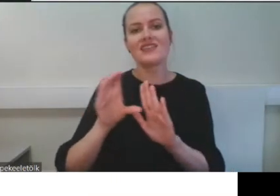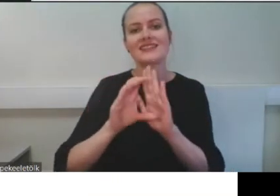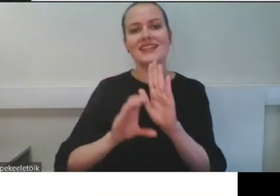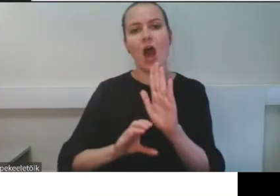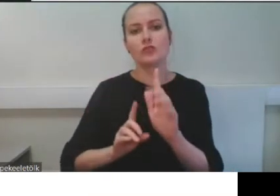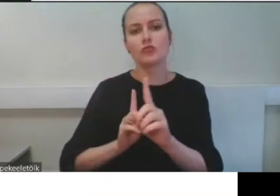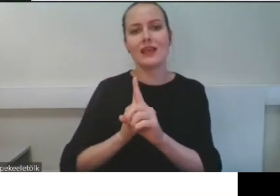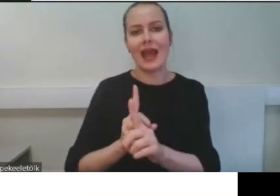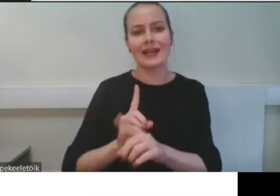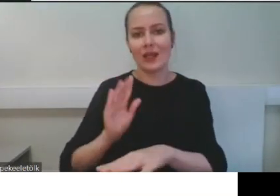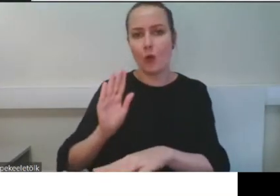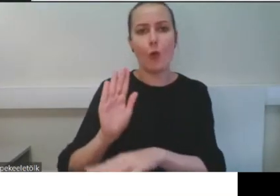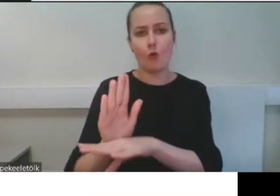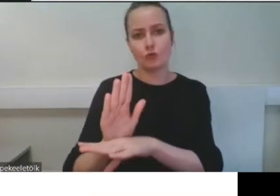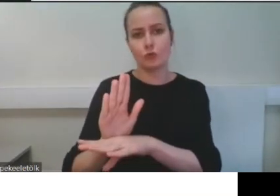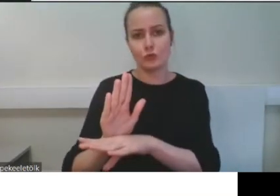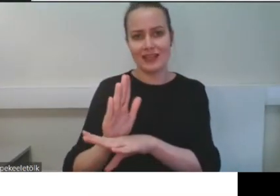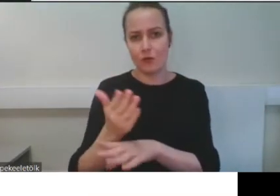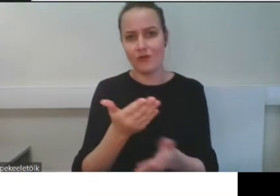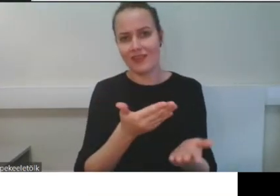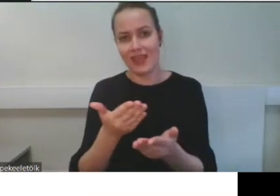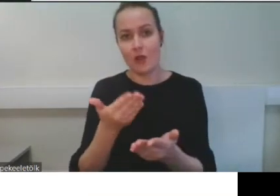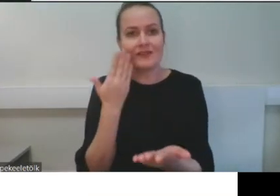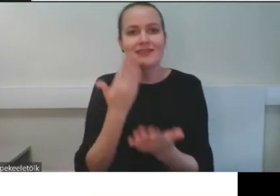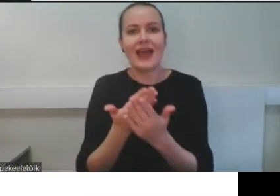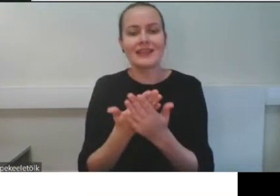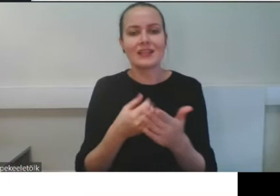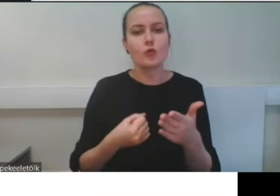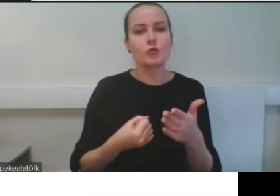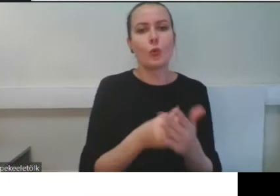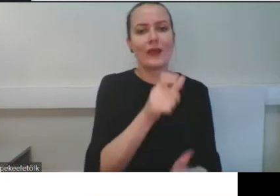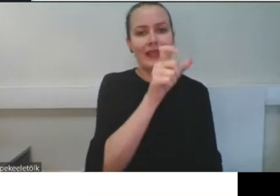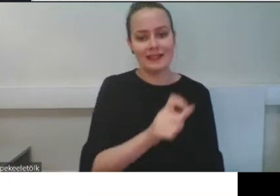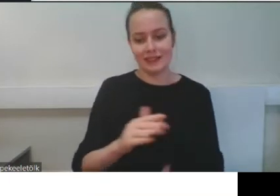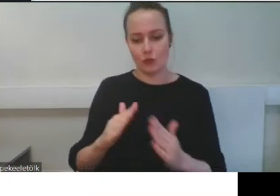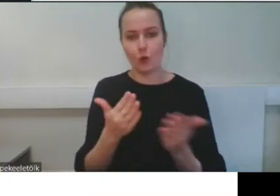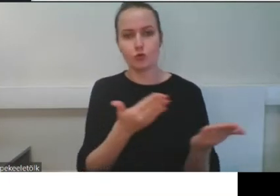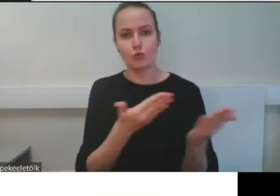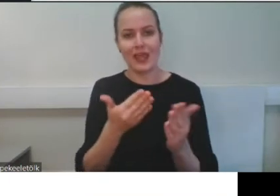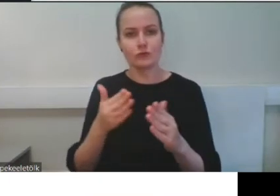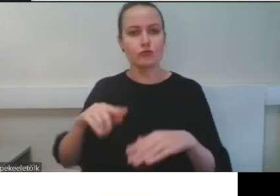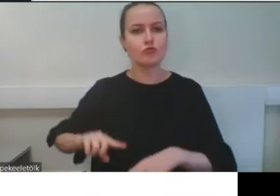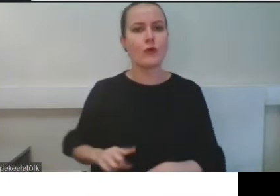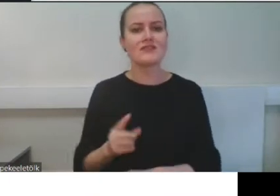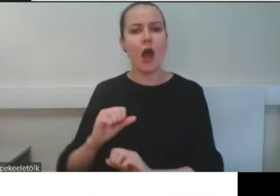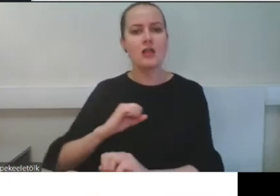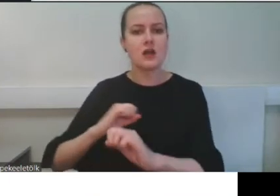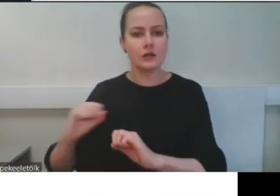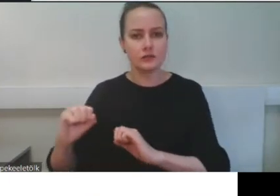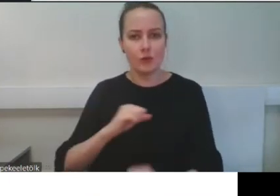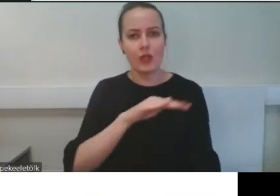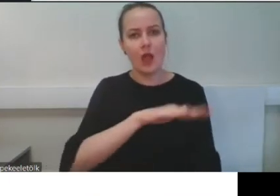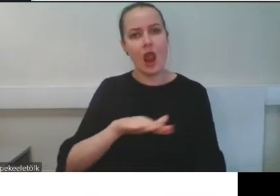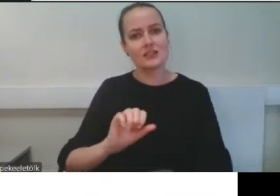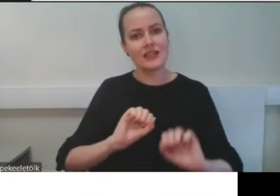kahe veebikeskkonna , S-veebi ja H-veebi . Need keskkonnad on suhteliselt